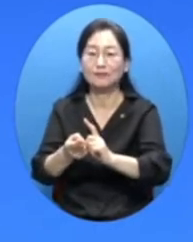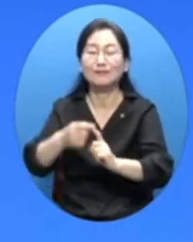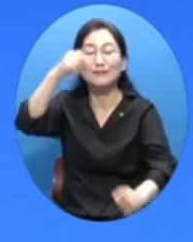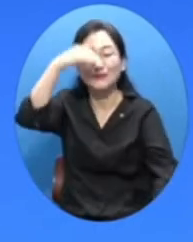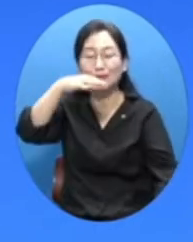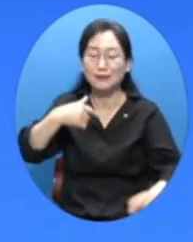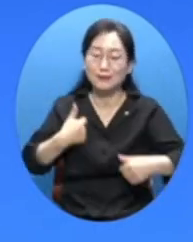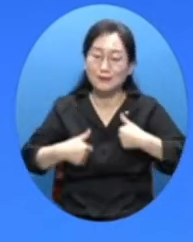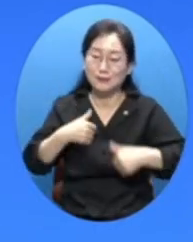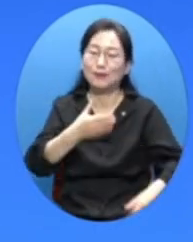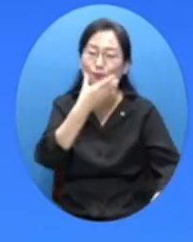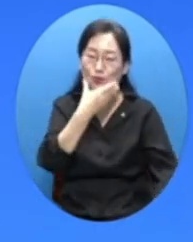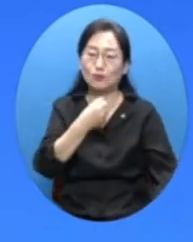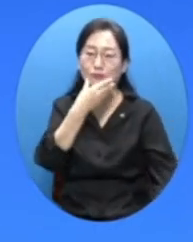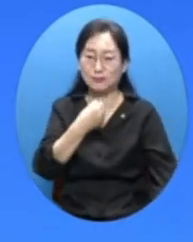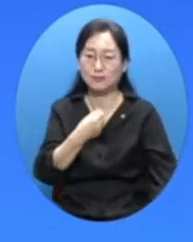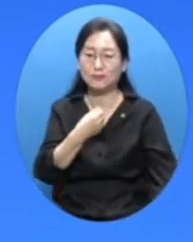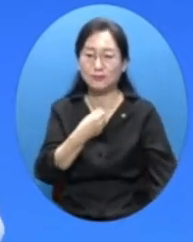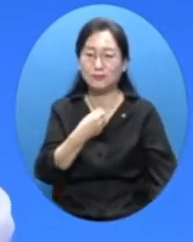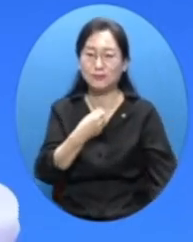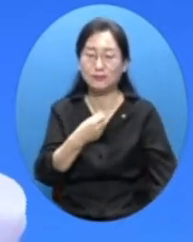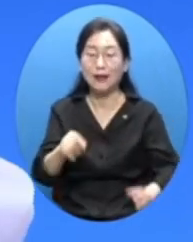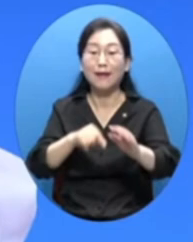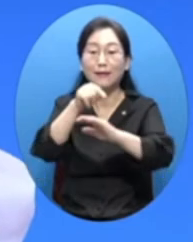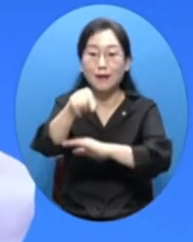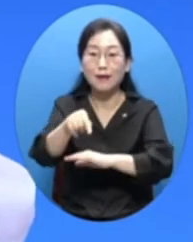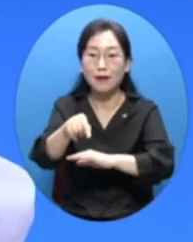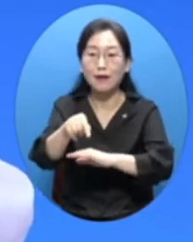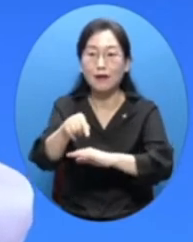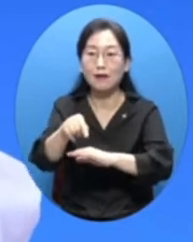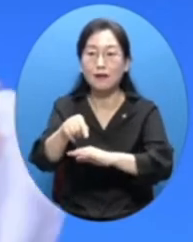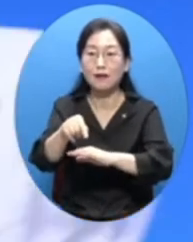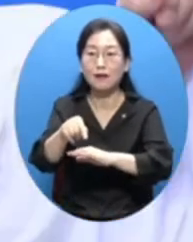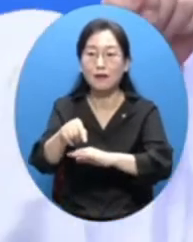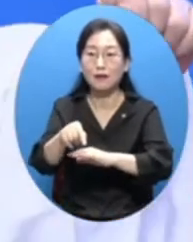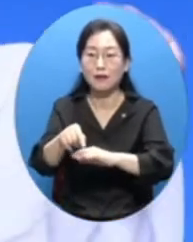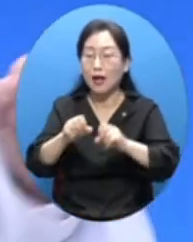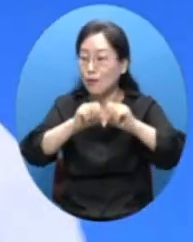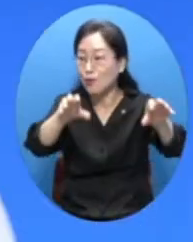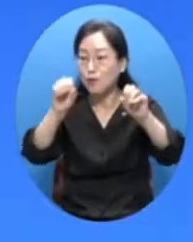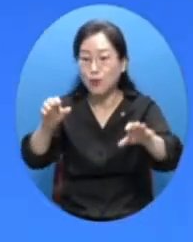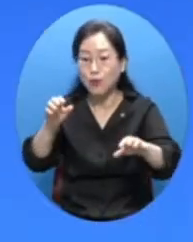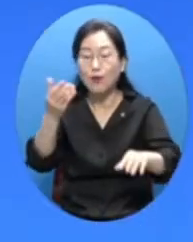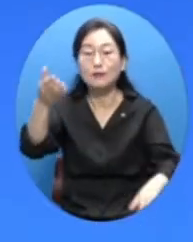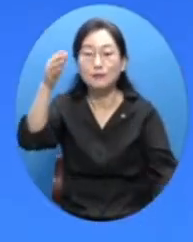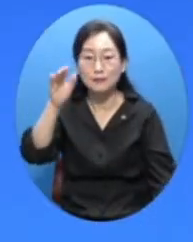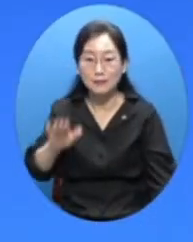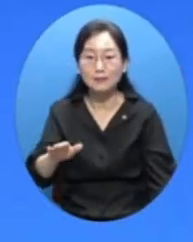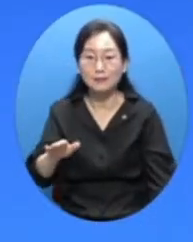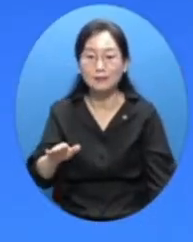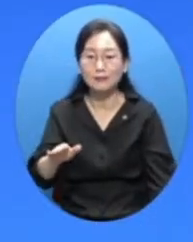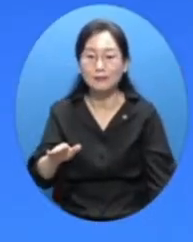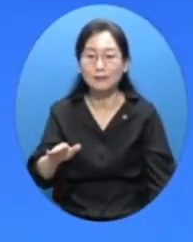그것이 기쁘고 행복했어요. 나가서 땅까지 복음을 전해야 되는데